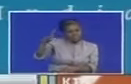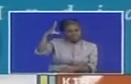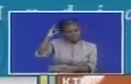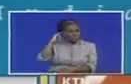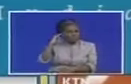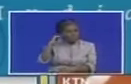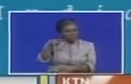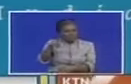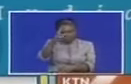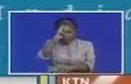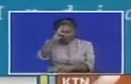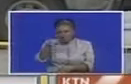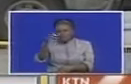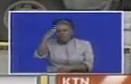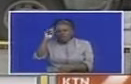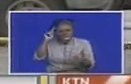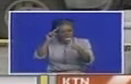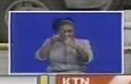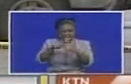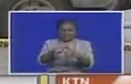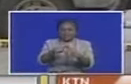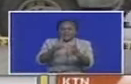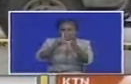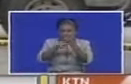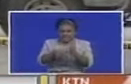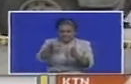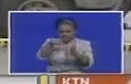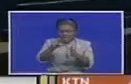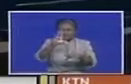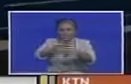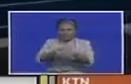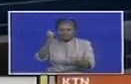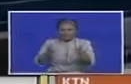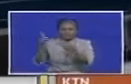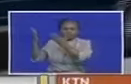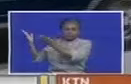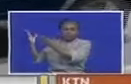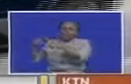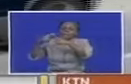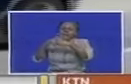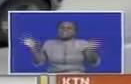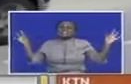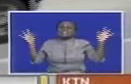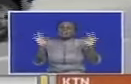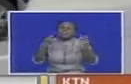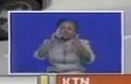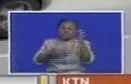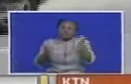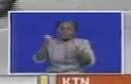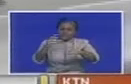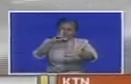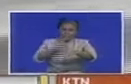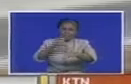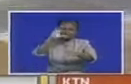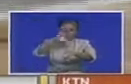ambayo maafisa wa polisi waliweza kujua lengo lake na hatima yake ikawa kukamatwa gari hili. Lakini cha ajabu ni kuwa gari hili liliposhikwa lilikuwa